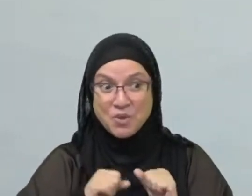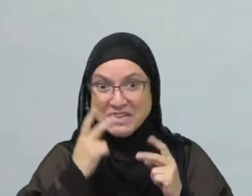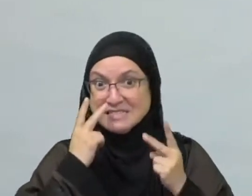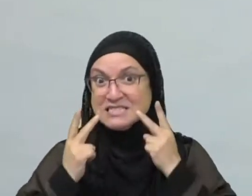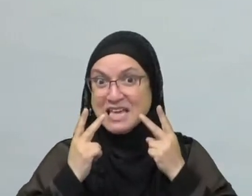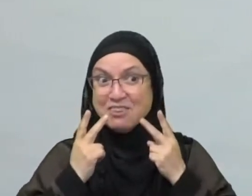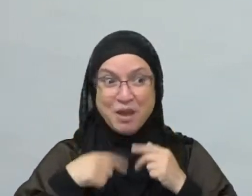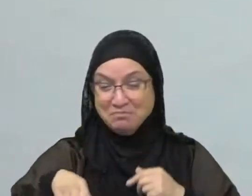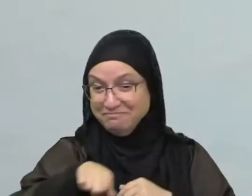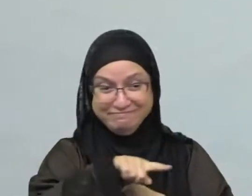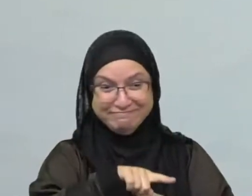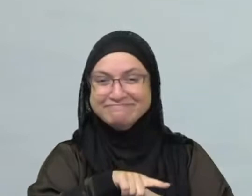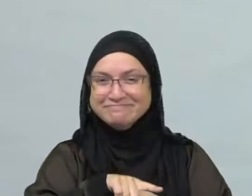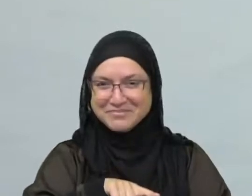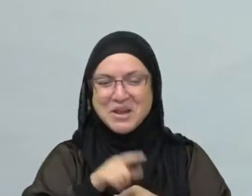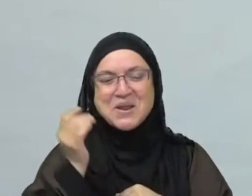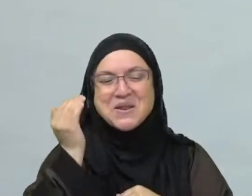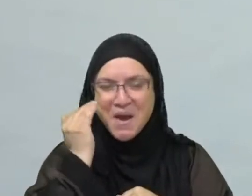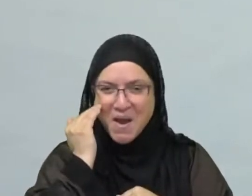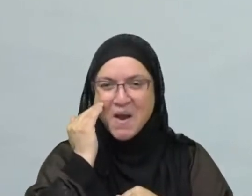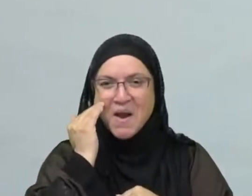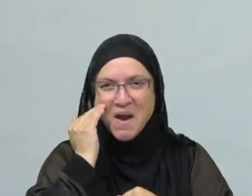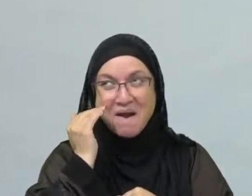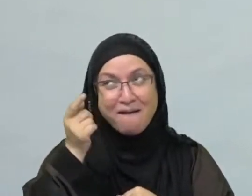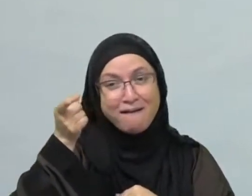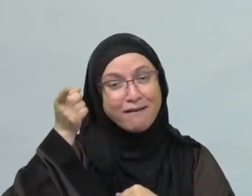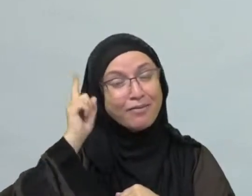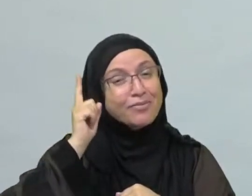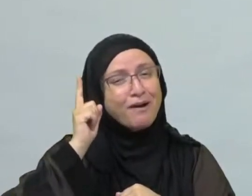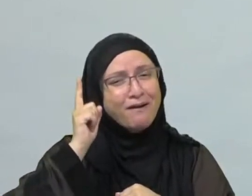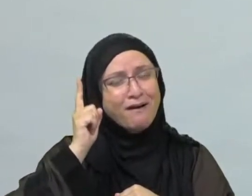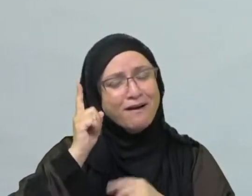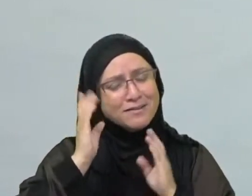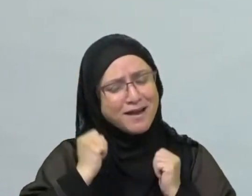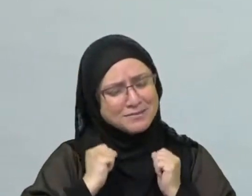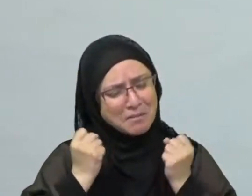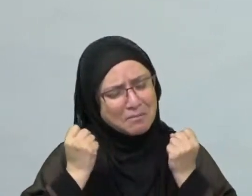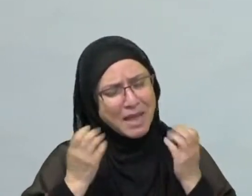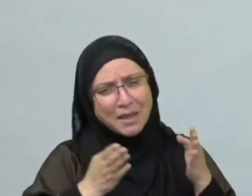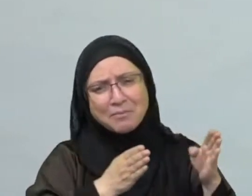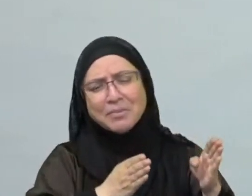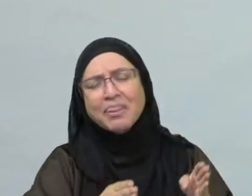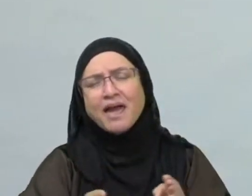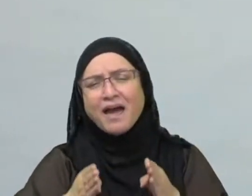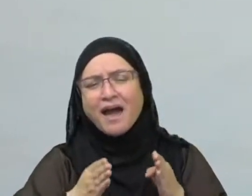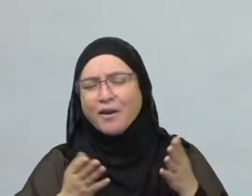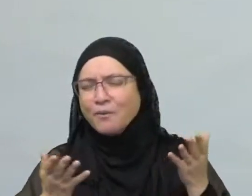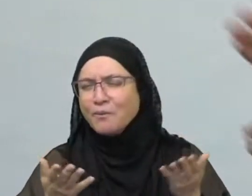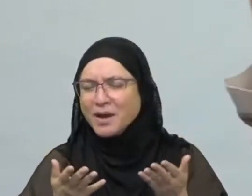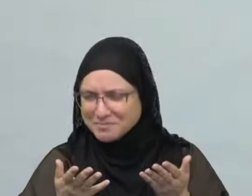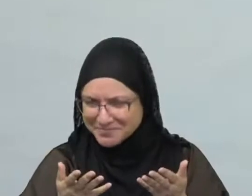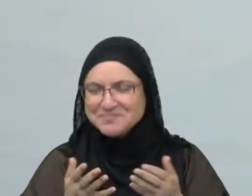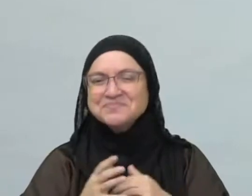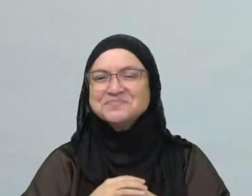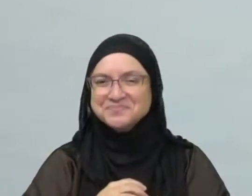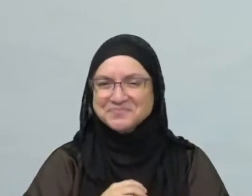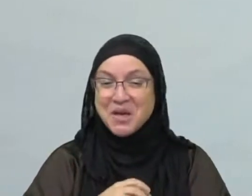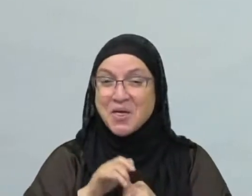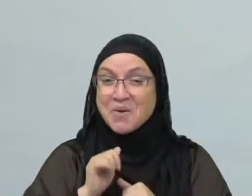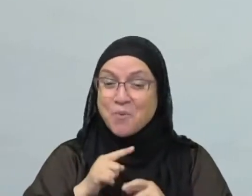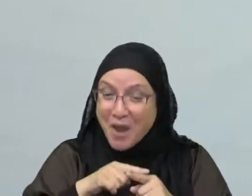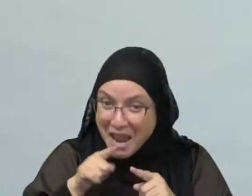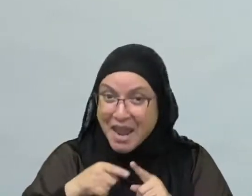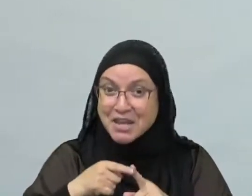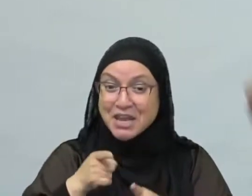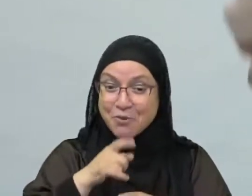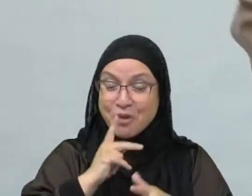what they're doing to us. And when Abu Sufyan calls out to the Prophet ﷺ and Abu Bakr and Umar, and we all know the words.